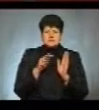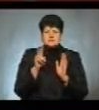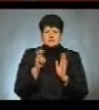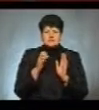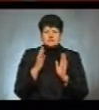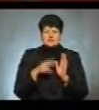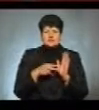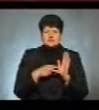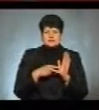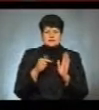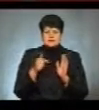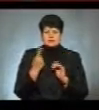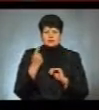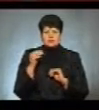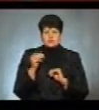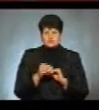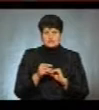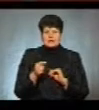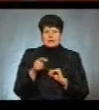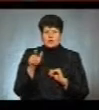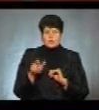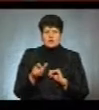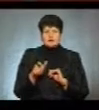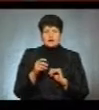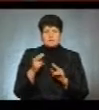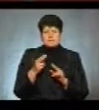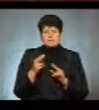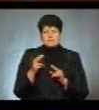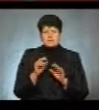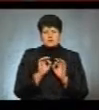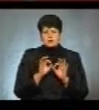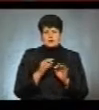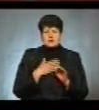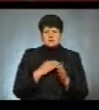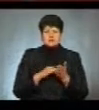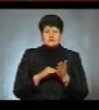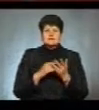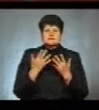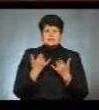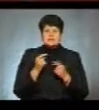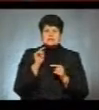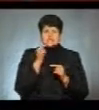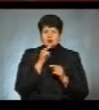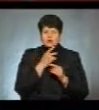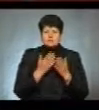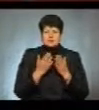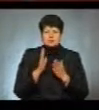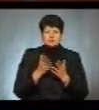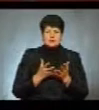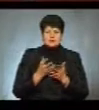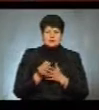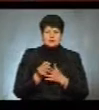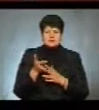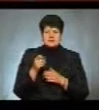гривень за тисячу кубометрів. Тернополянка Ганна Безноса розповіла нашим кореспондентам, скільки зекономить, якщо платитиме за